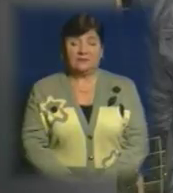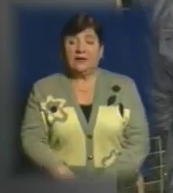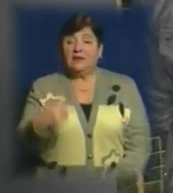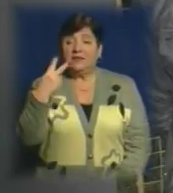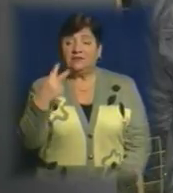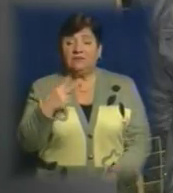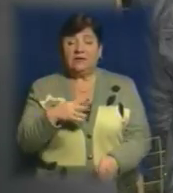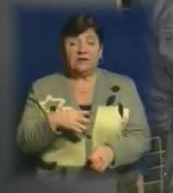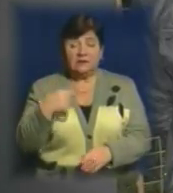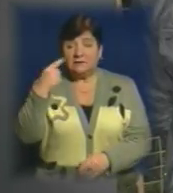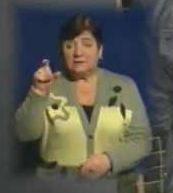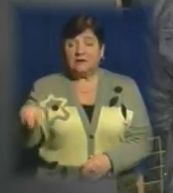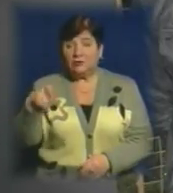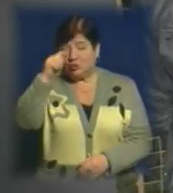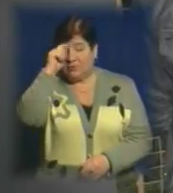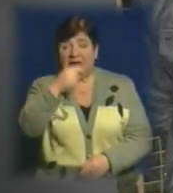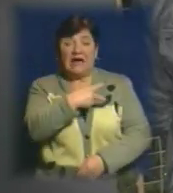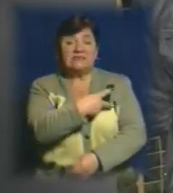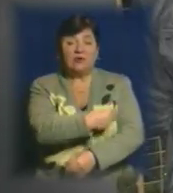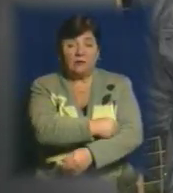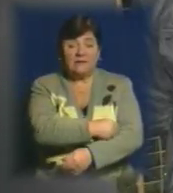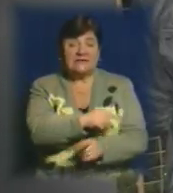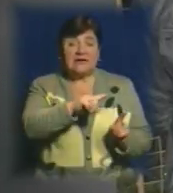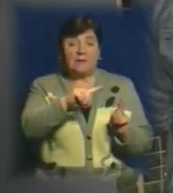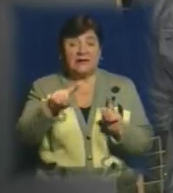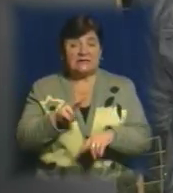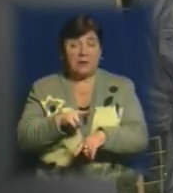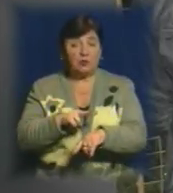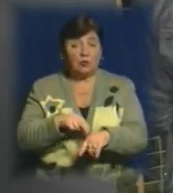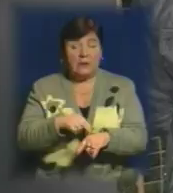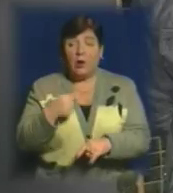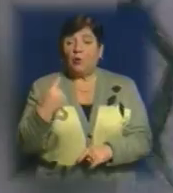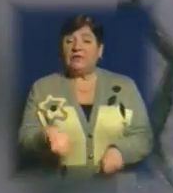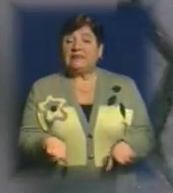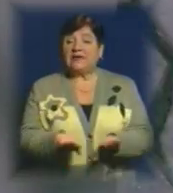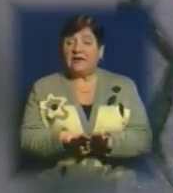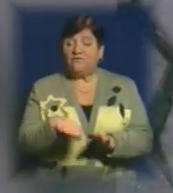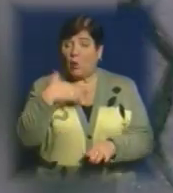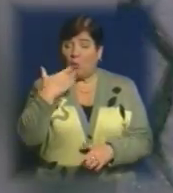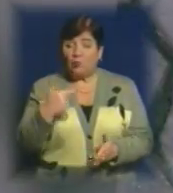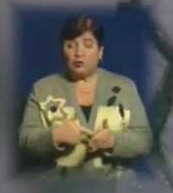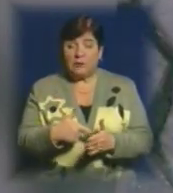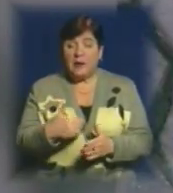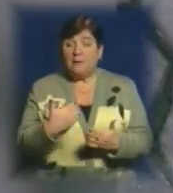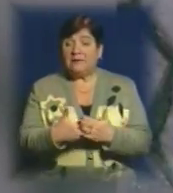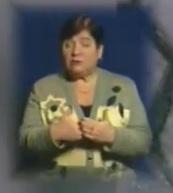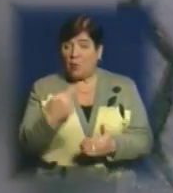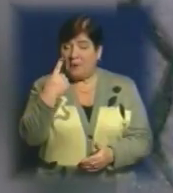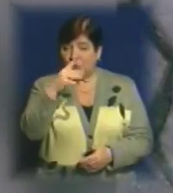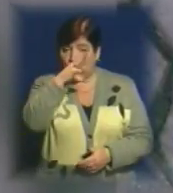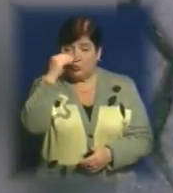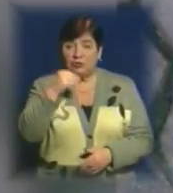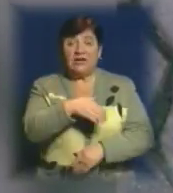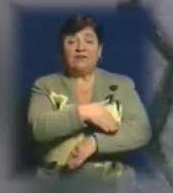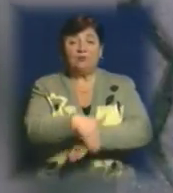Дві погоні за чоловіками з наркотиками вночі влаштували закарпатські патрульні. Один такий випадок стався в Ужгороді близько першої години ночі. На